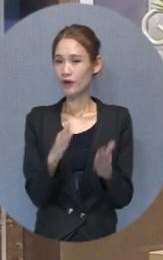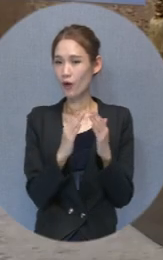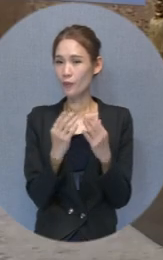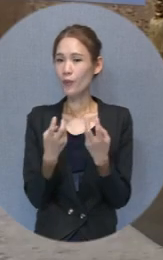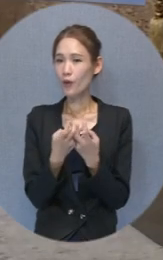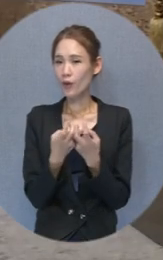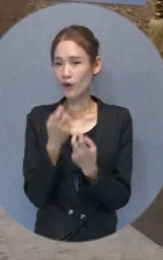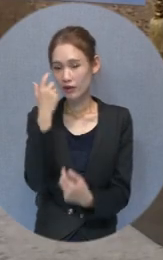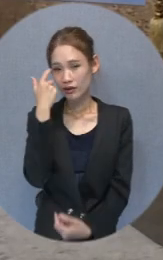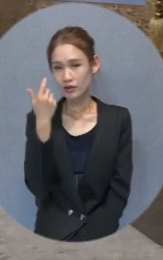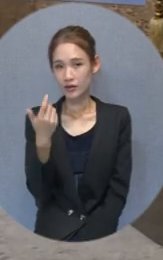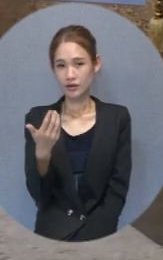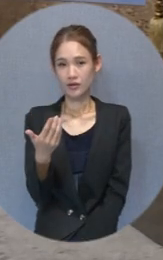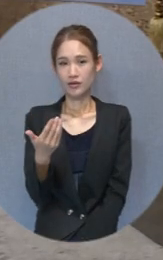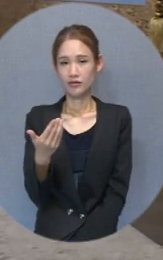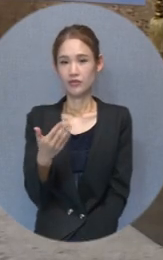되셨어요?